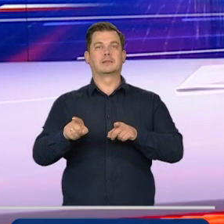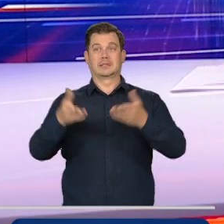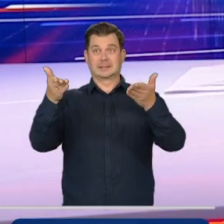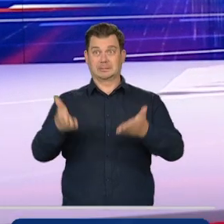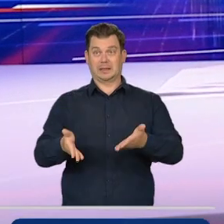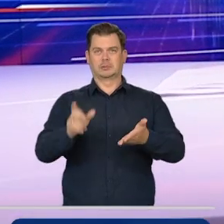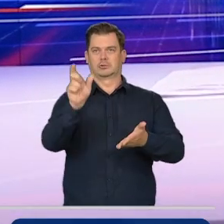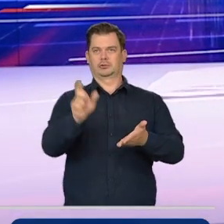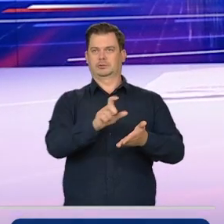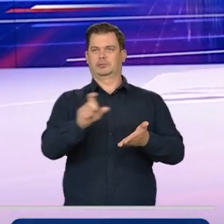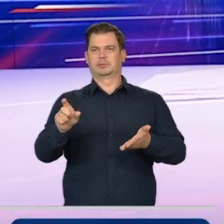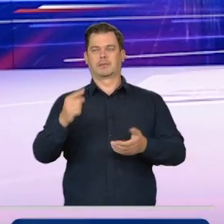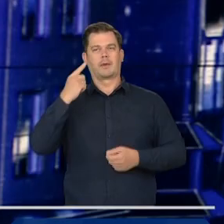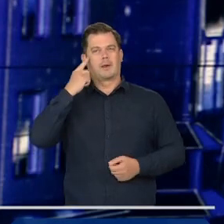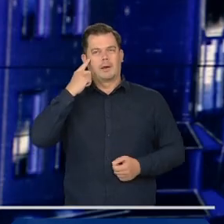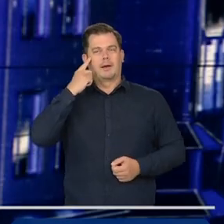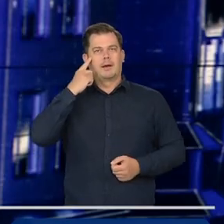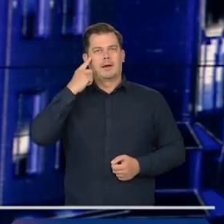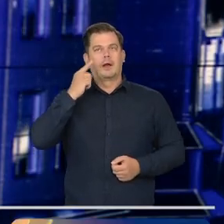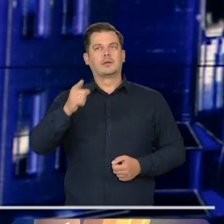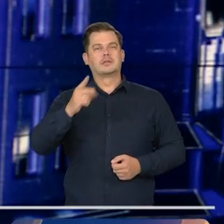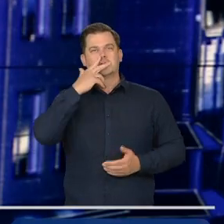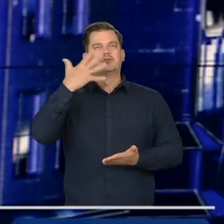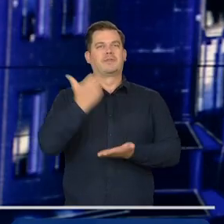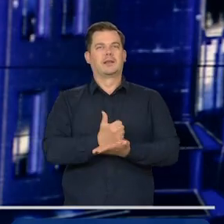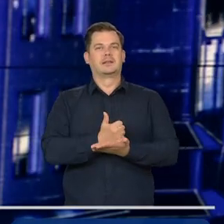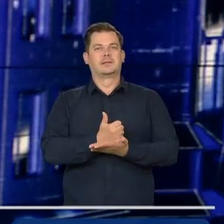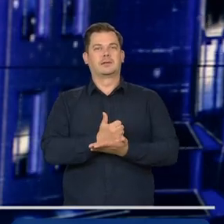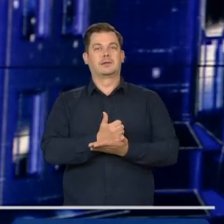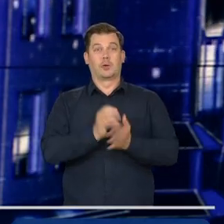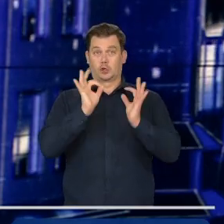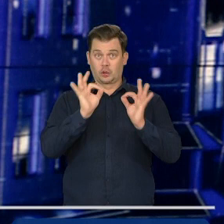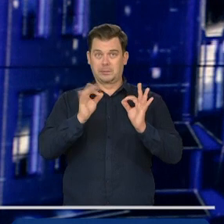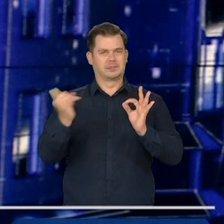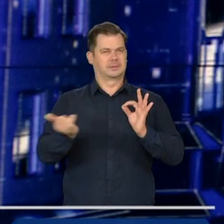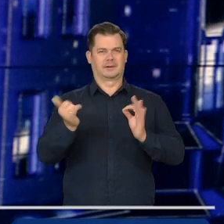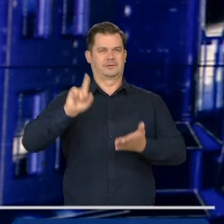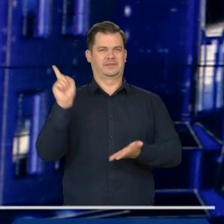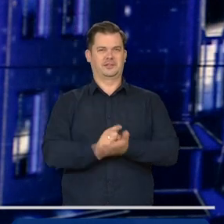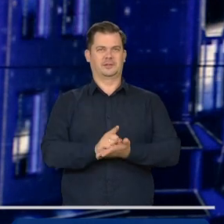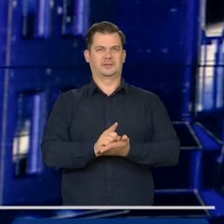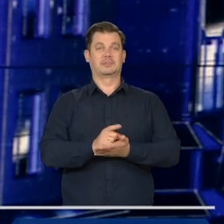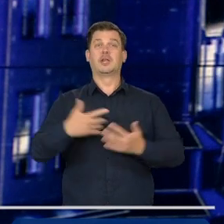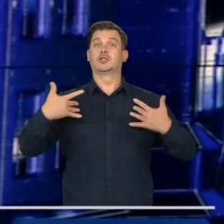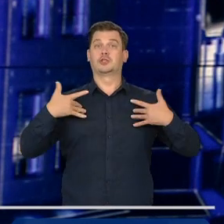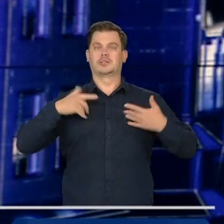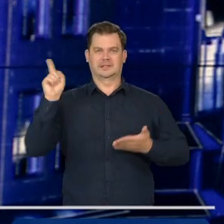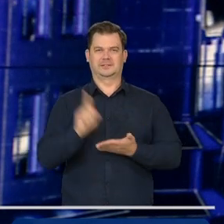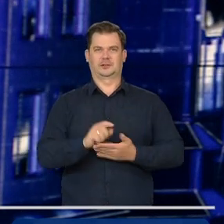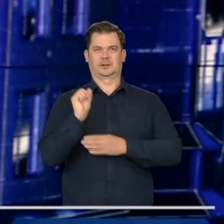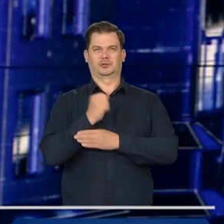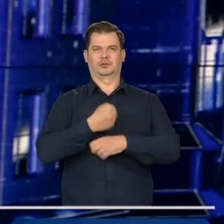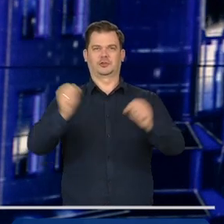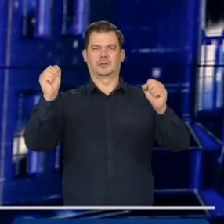znak krzyża. Dla mnie ten znak krzyża jest takim świadectwem, że dobro zwycięża, miłość zwycięża, życie zwycięża, bo przecież na